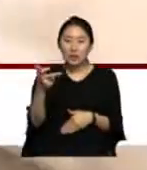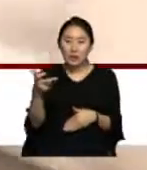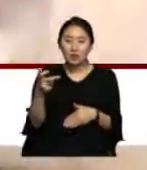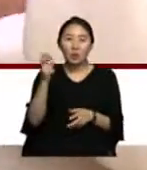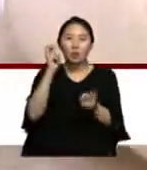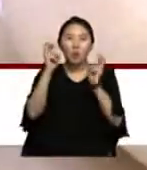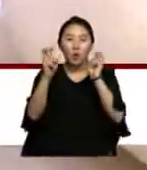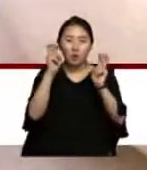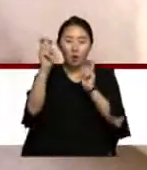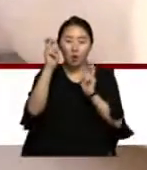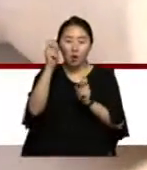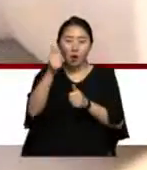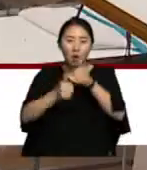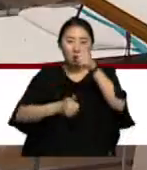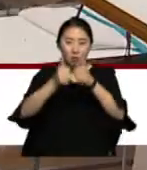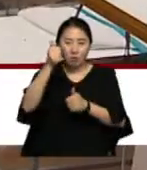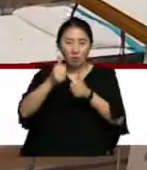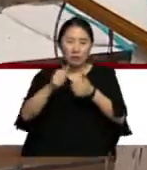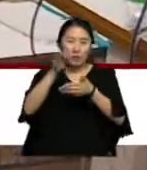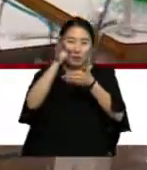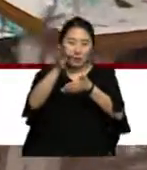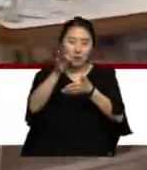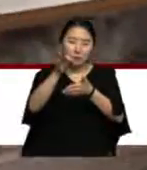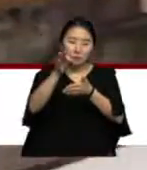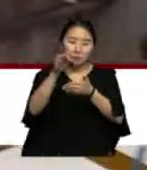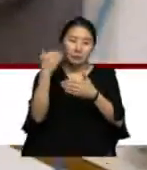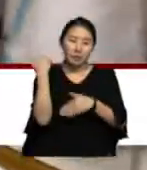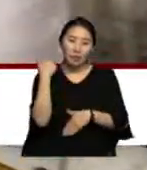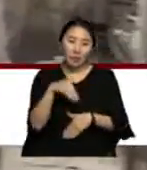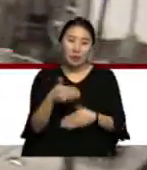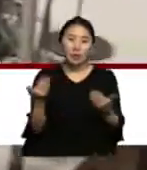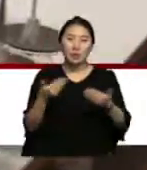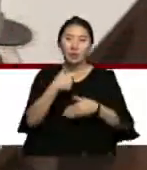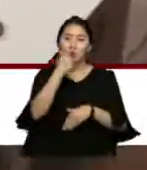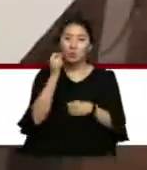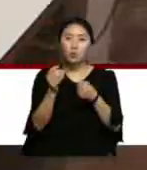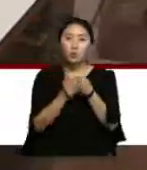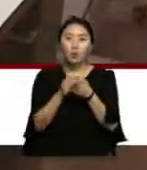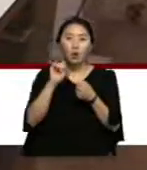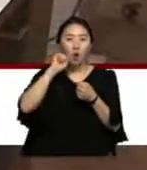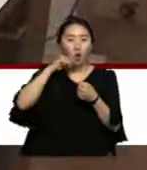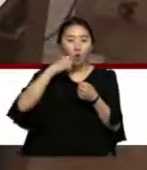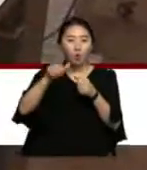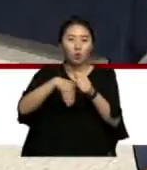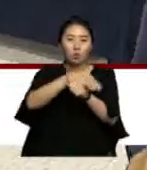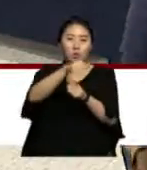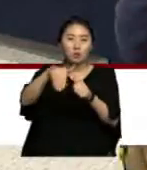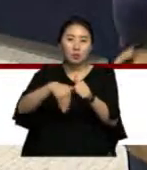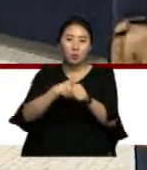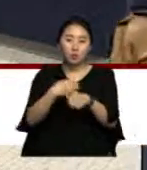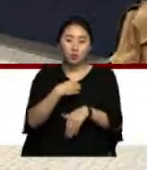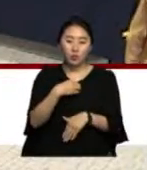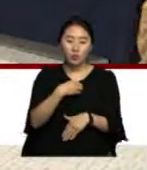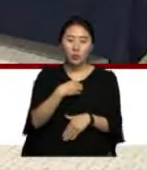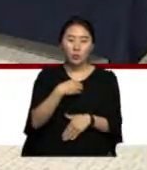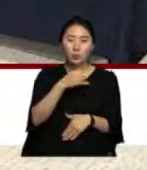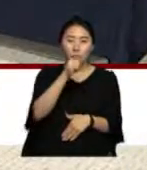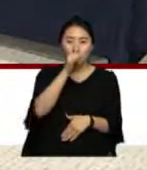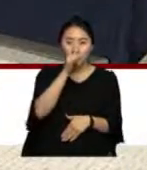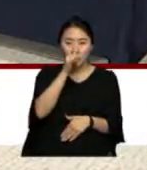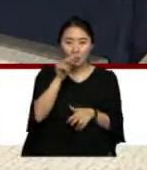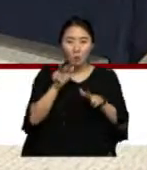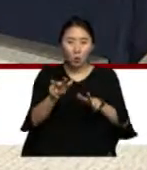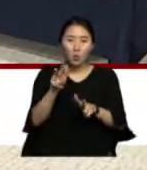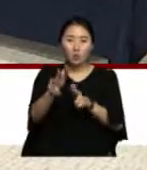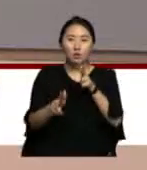업체들과의 경쟁으로 가격 경쟁력이 떨어지고 일감이 부족해지는 등 어려워진 상황입니다. 위기의 봉제산업을 돕기